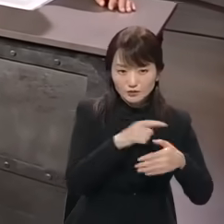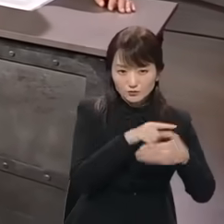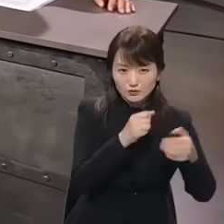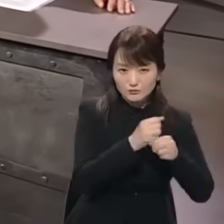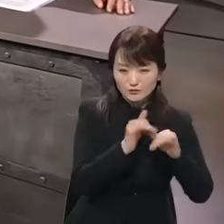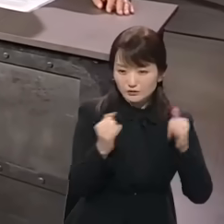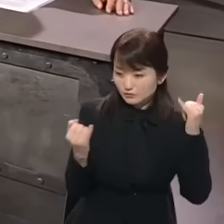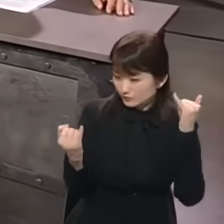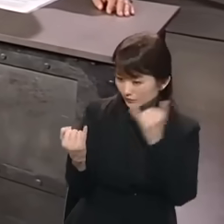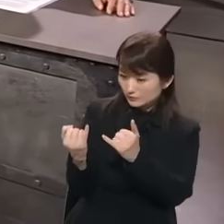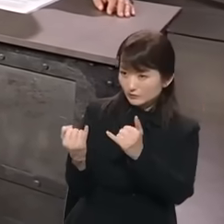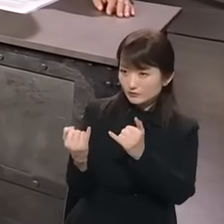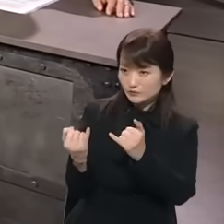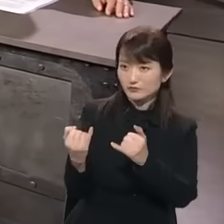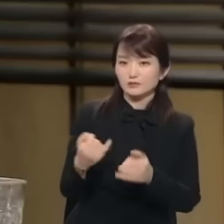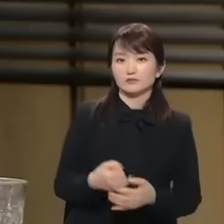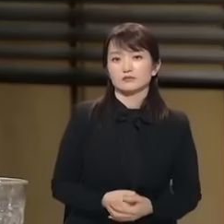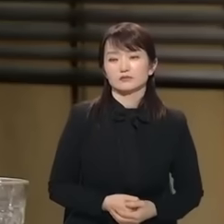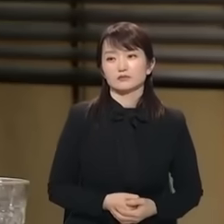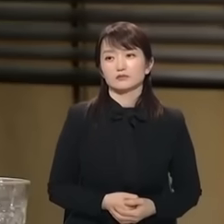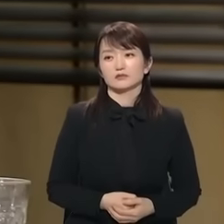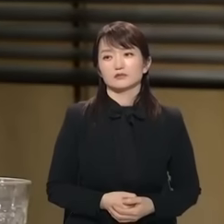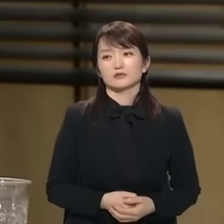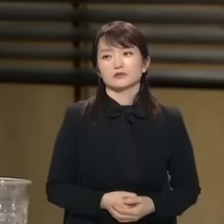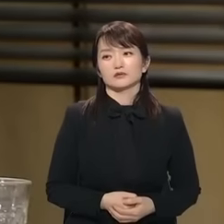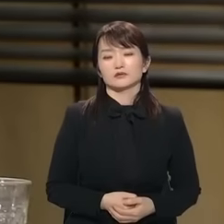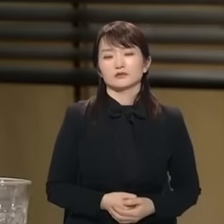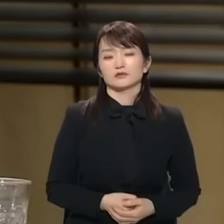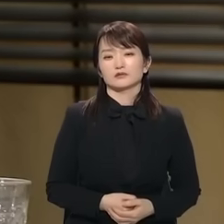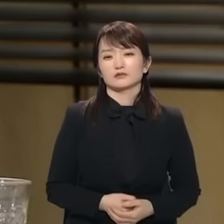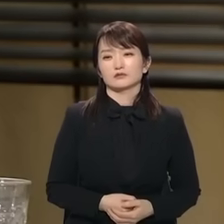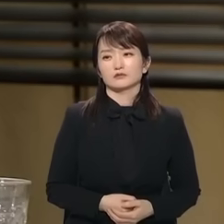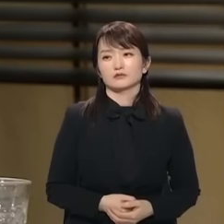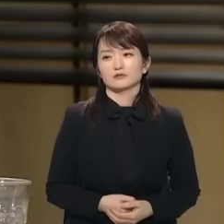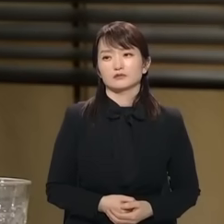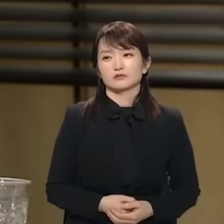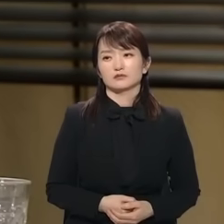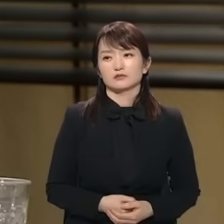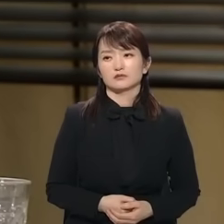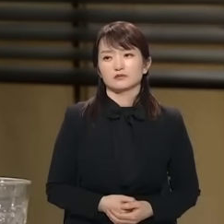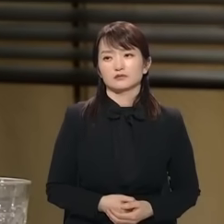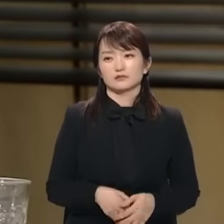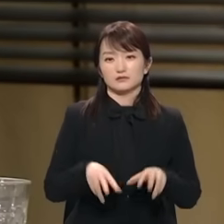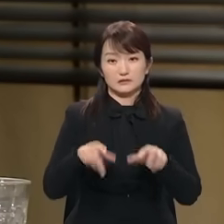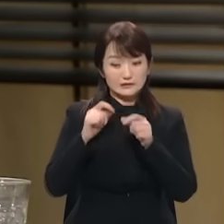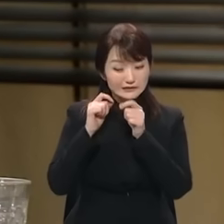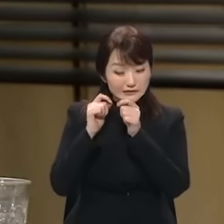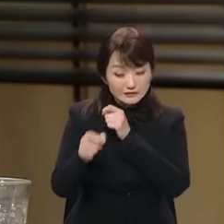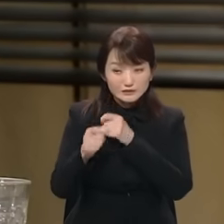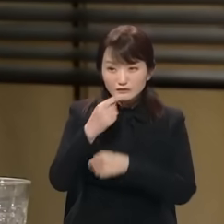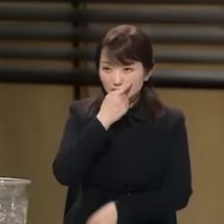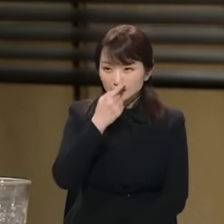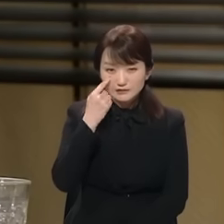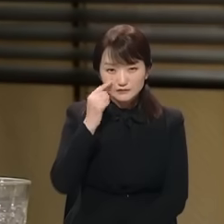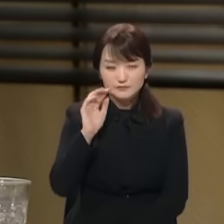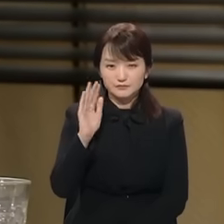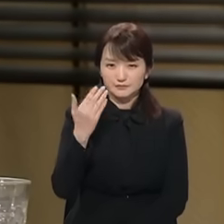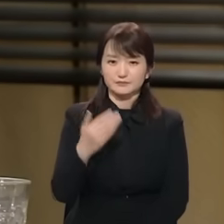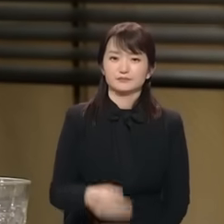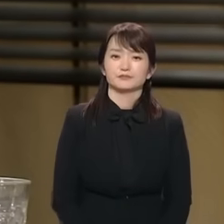그러니까요 근데 여긴 차단이 안 됐으니까 또 연락을 받았네요네 아직까지도 사기를 치고 있다는게 확인이 된거나 마찬가지라고 개인적으로 생각이